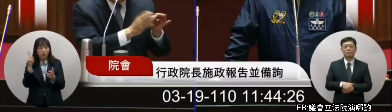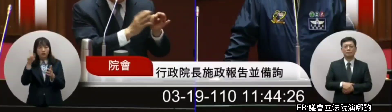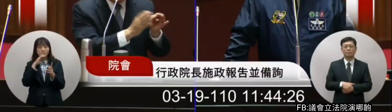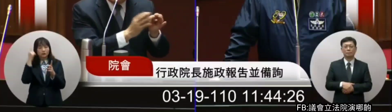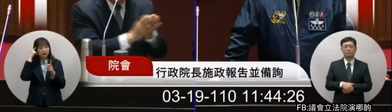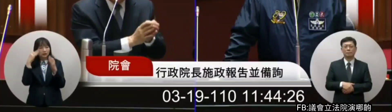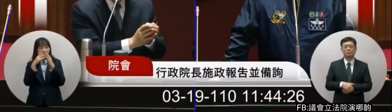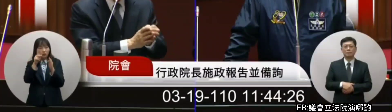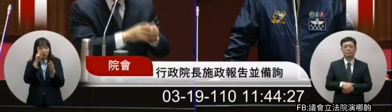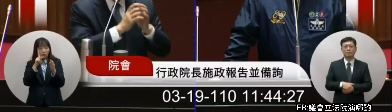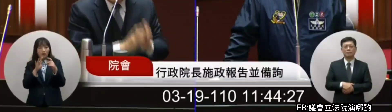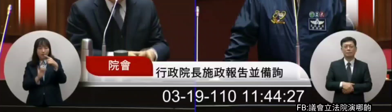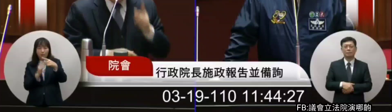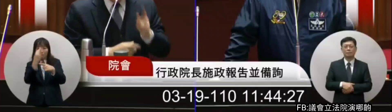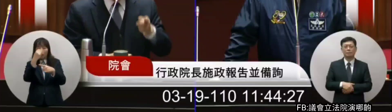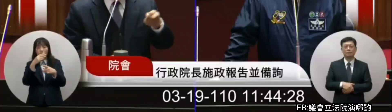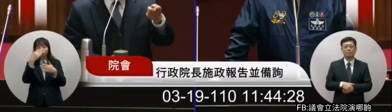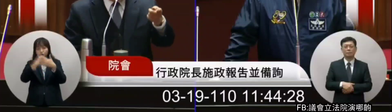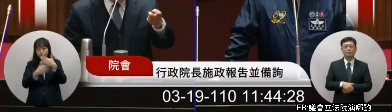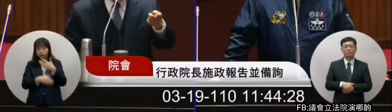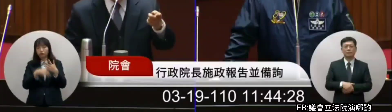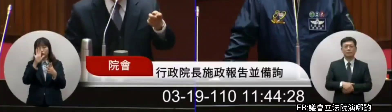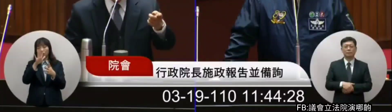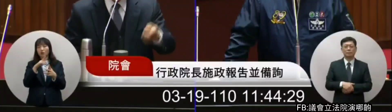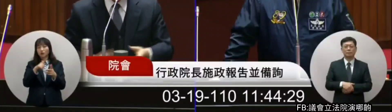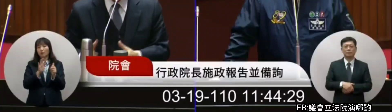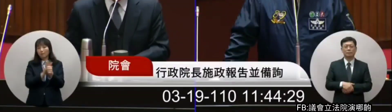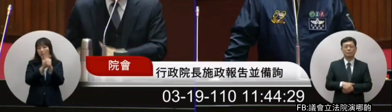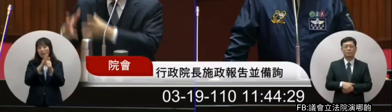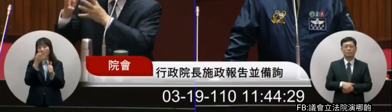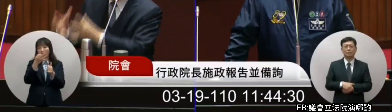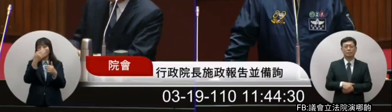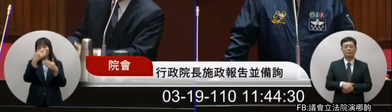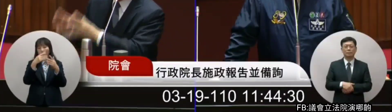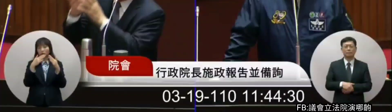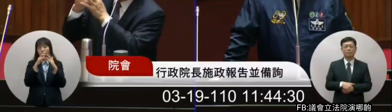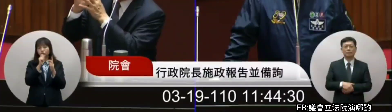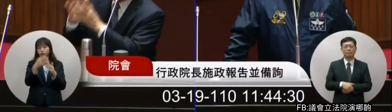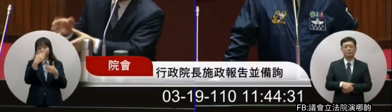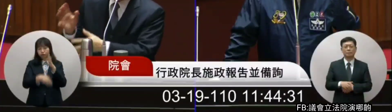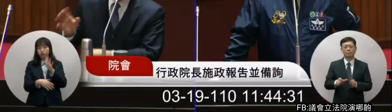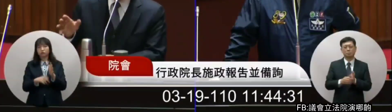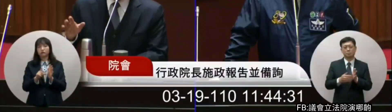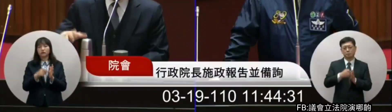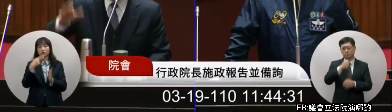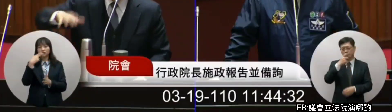低它的贷款成数，那这个确实有效果。至于说